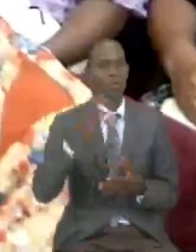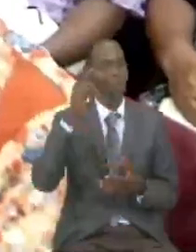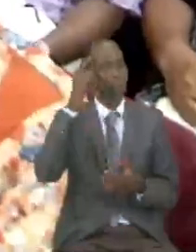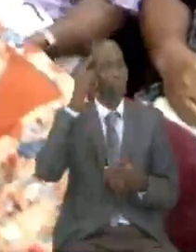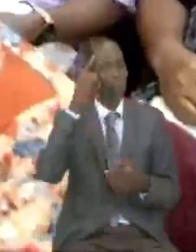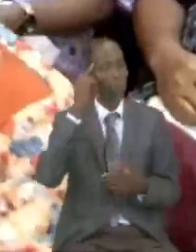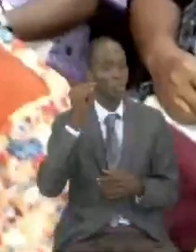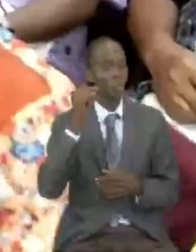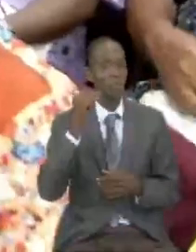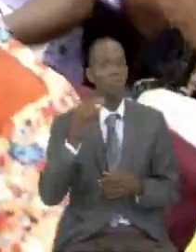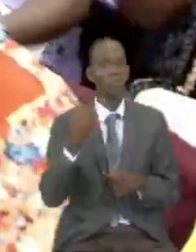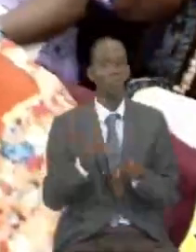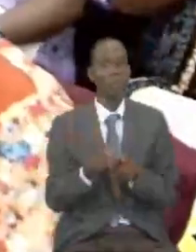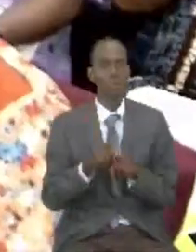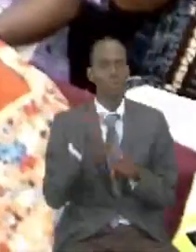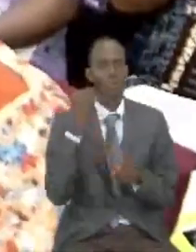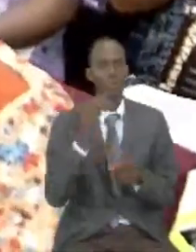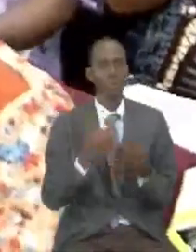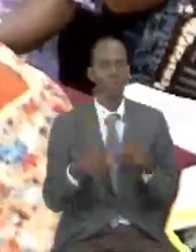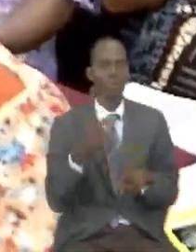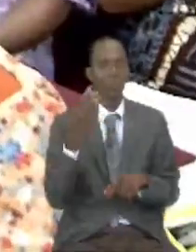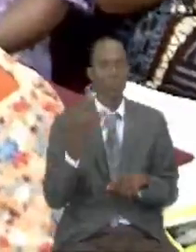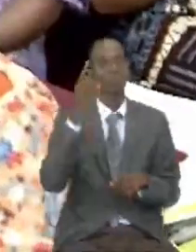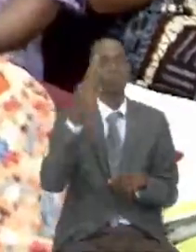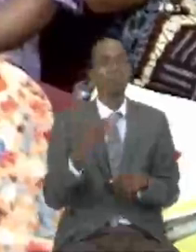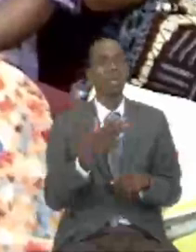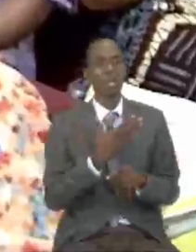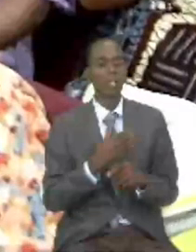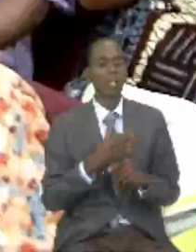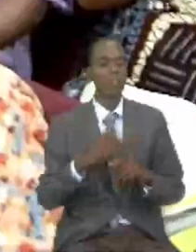Moïse aussi était ami de Dieu.